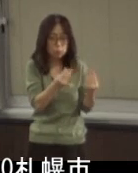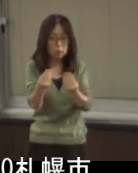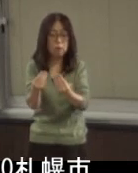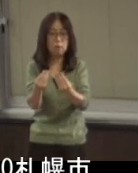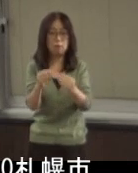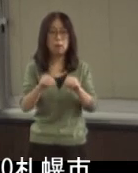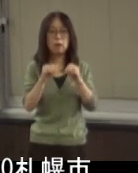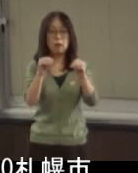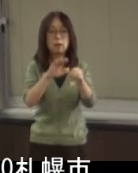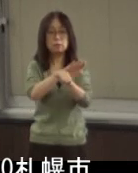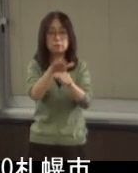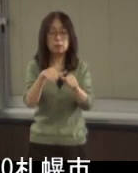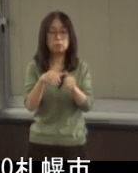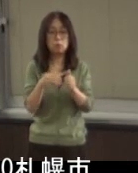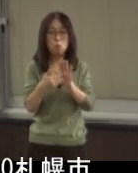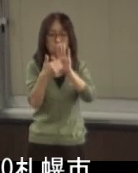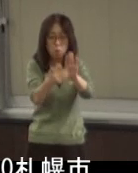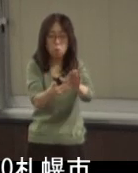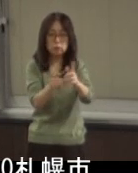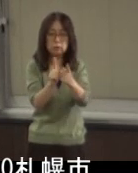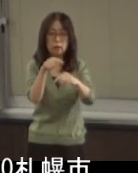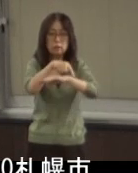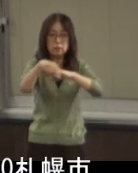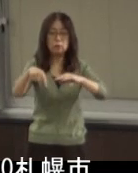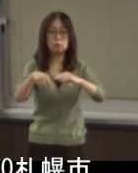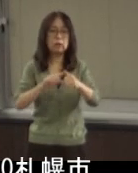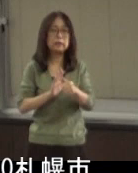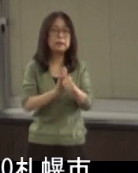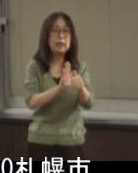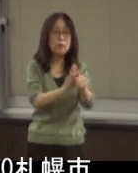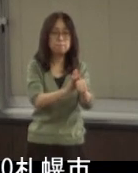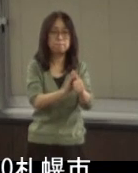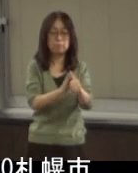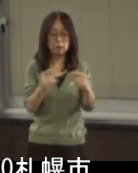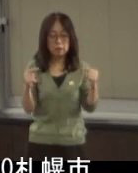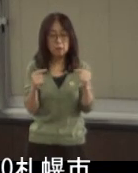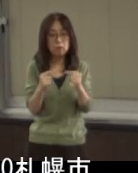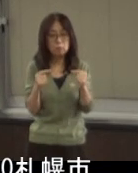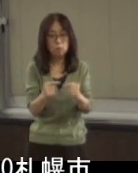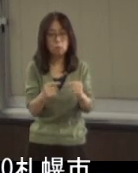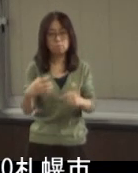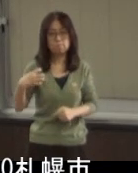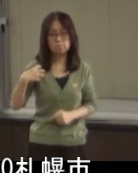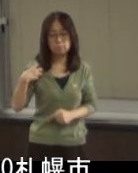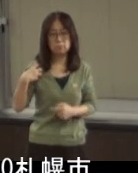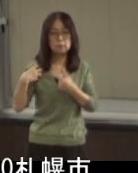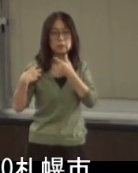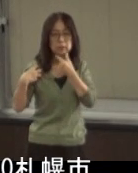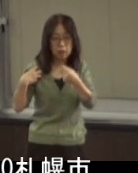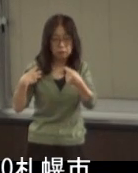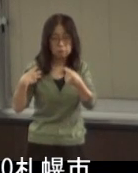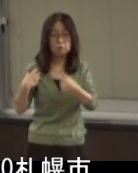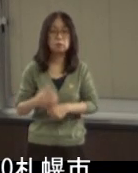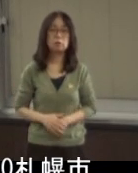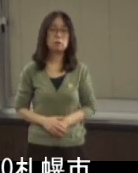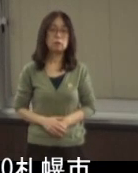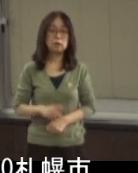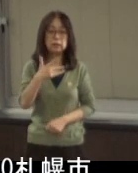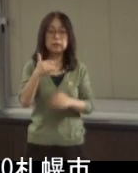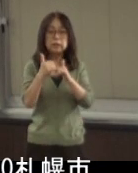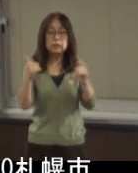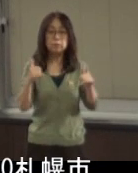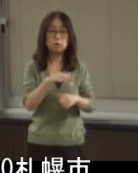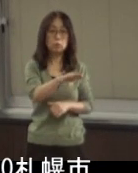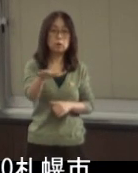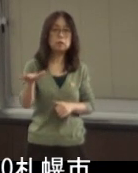への支援ということについても検討を進めていきたいと、このように思っているところであります。市民の皆様